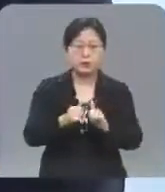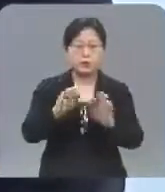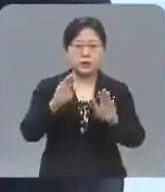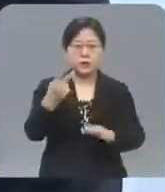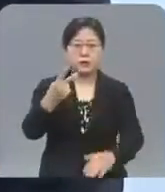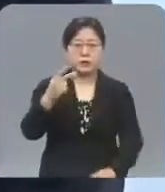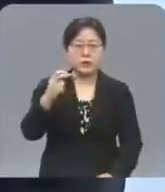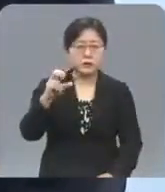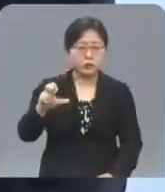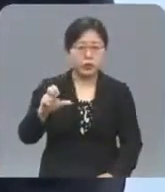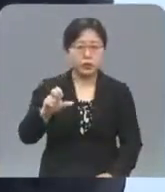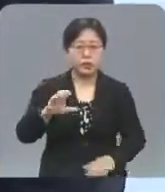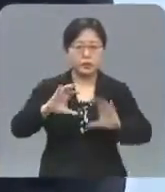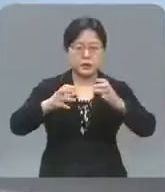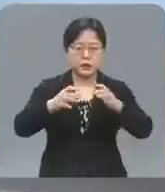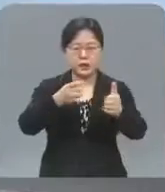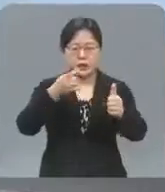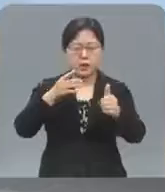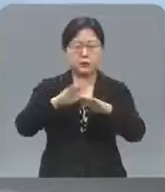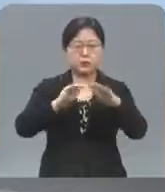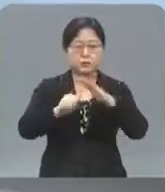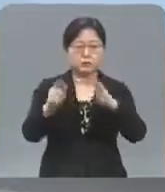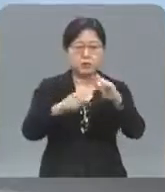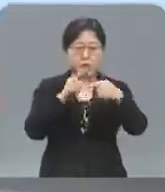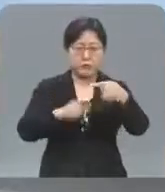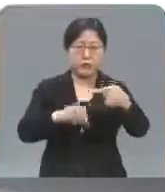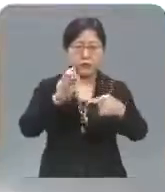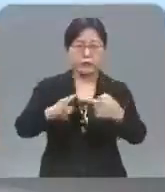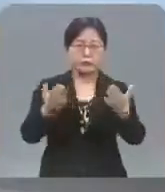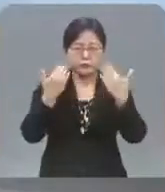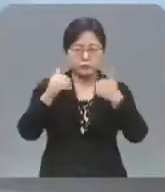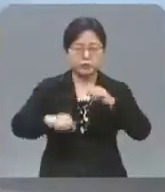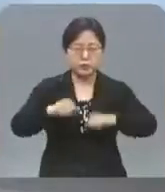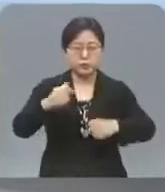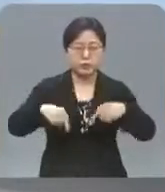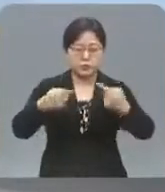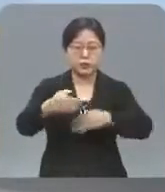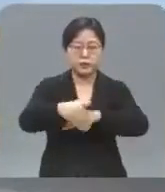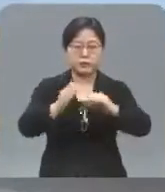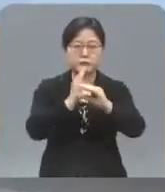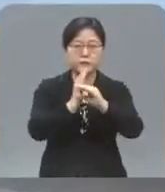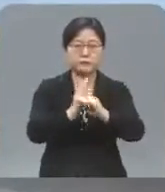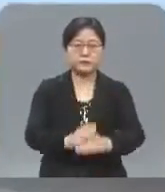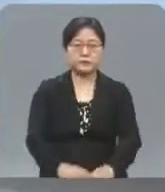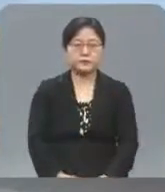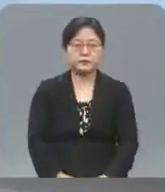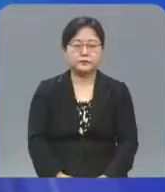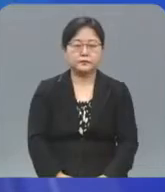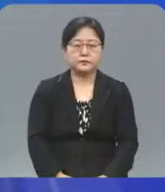오는 2025년 세계 양궁선수권대회 광주 유치 활동에 참여할 예정입니다.